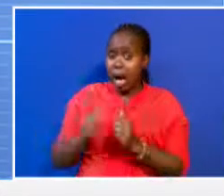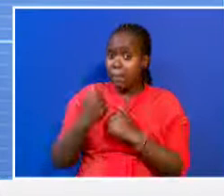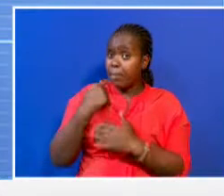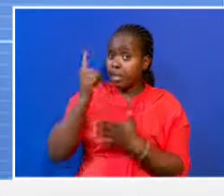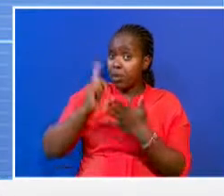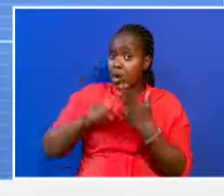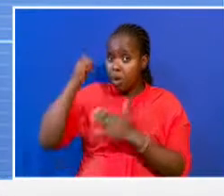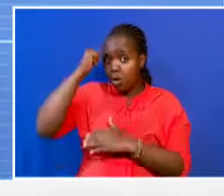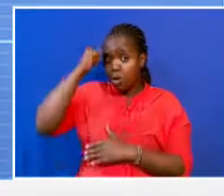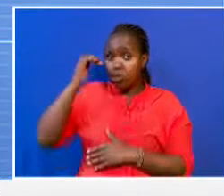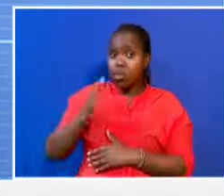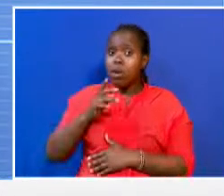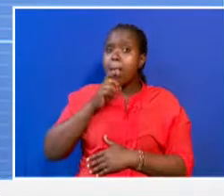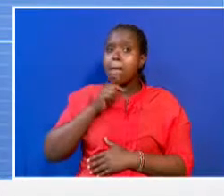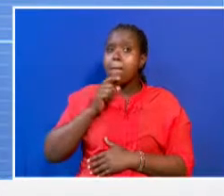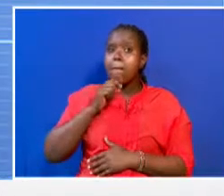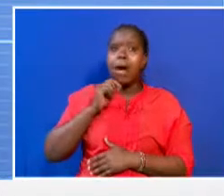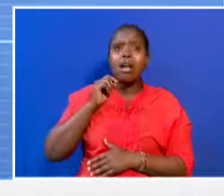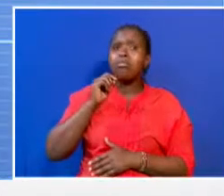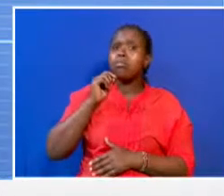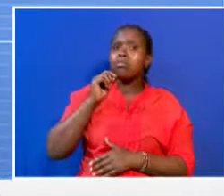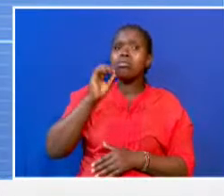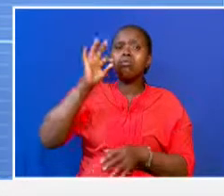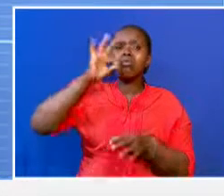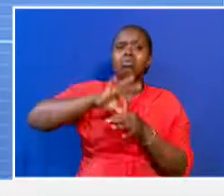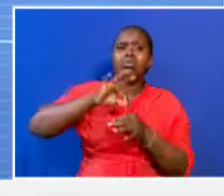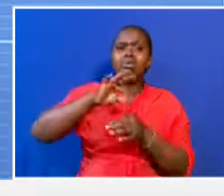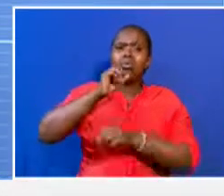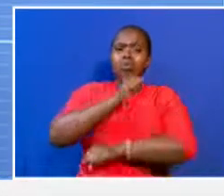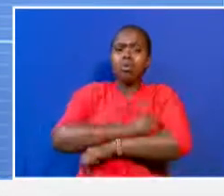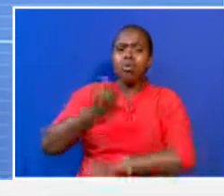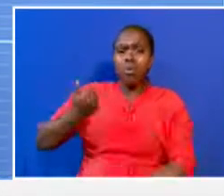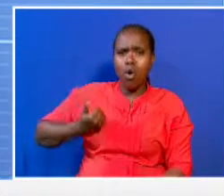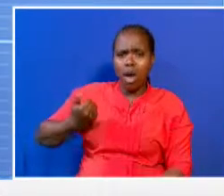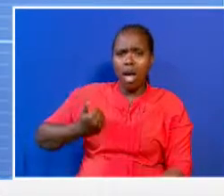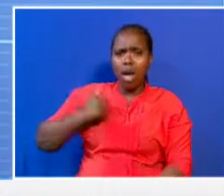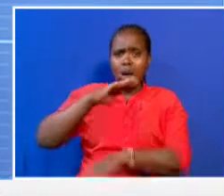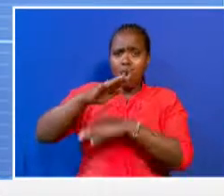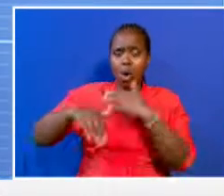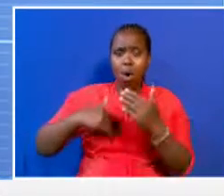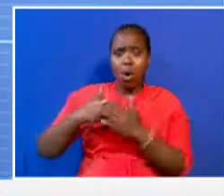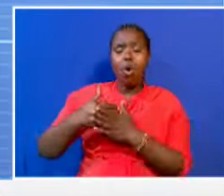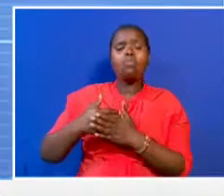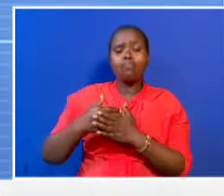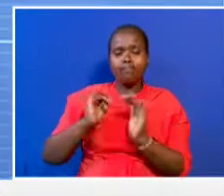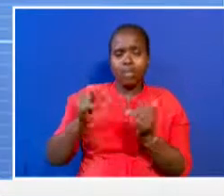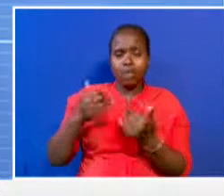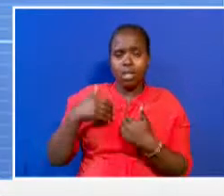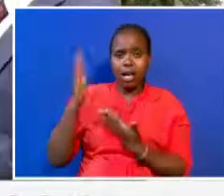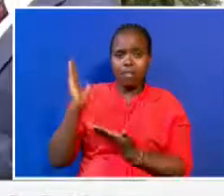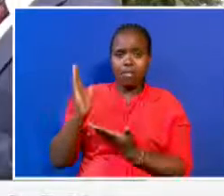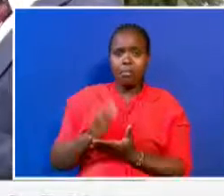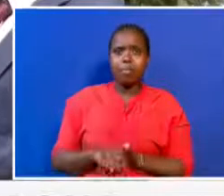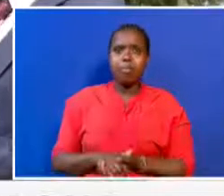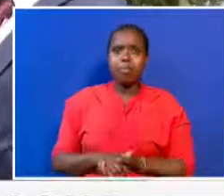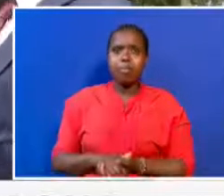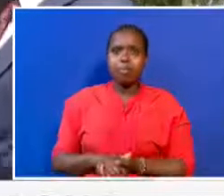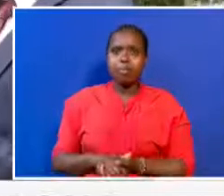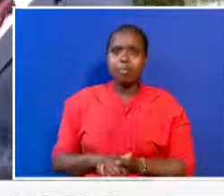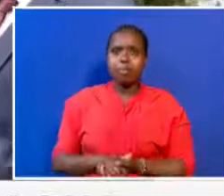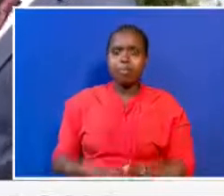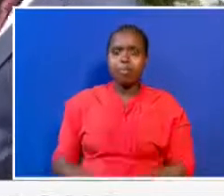kwamba wanafunzi wa kiume wameitwa kujiunga na shule za upili za wasichana. Vincent Karosi anakamilisha taarifa hiyo.